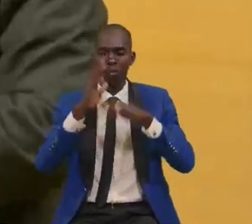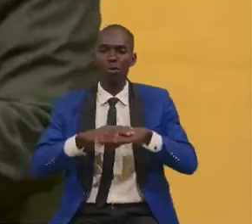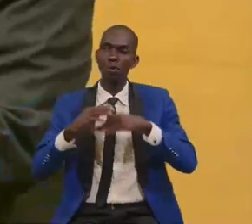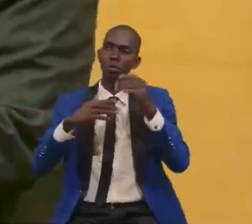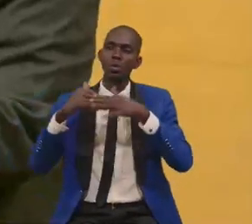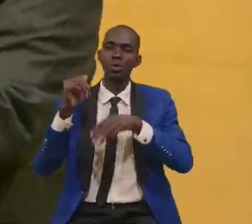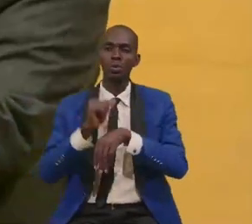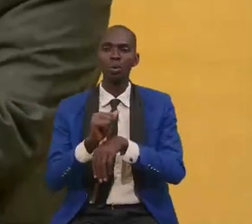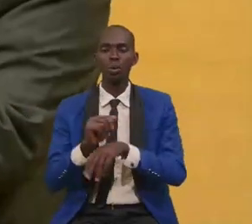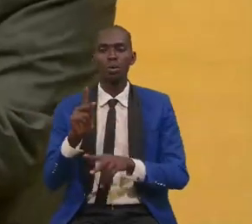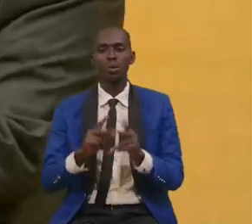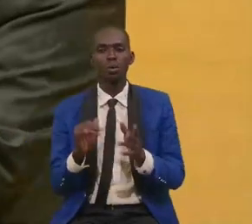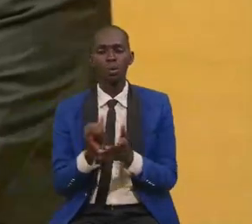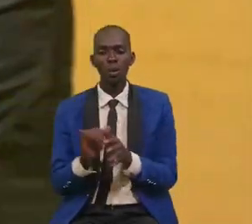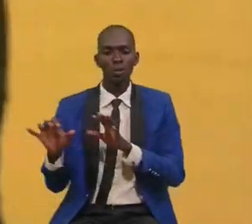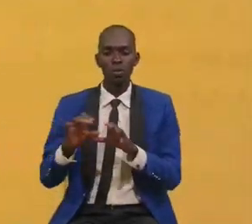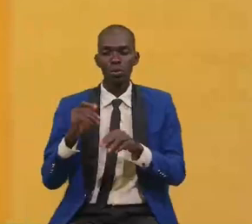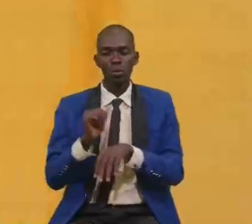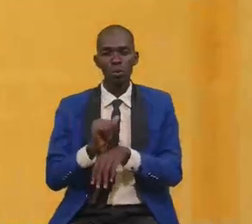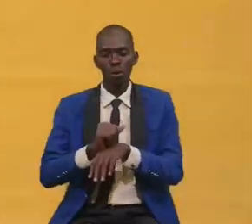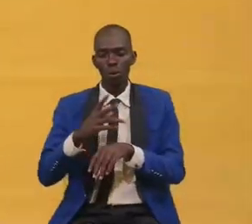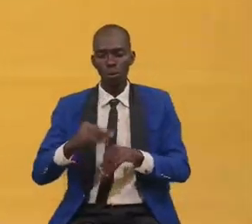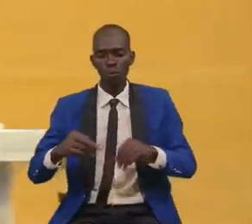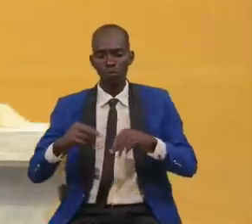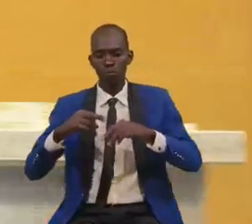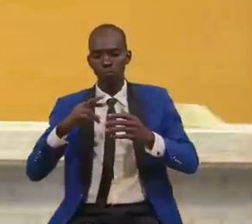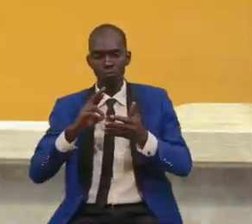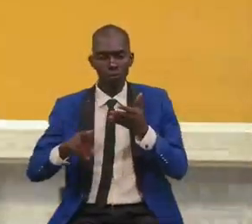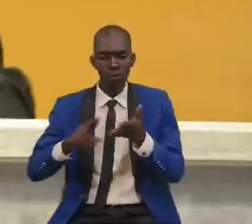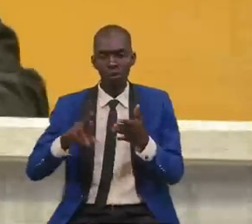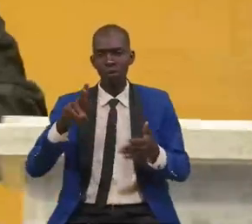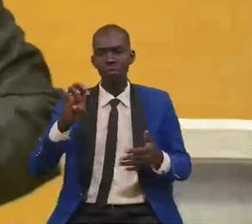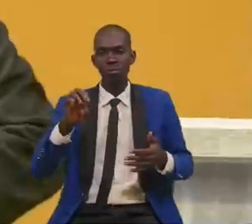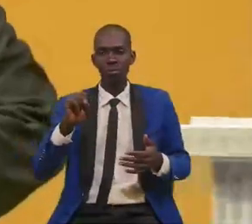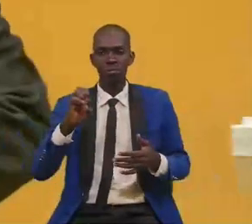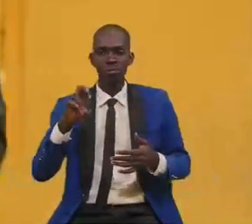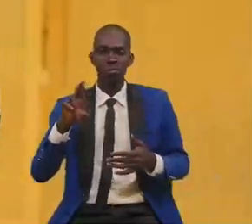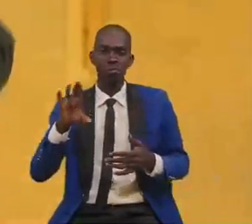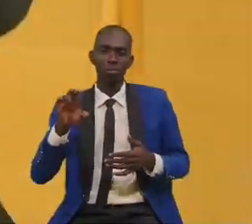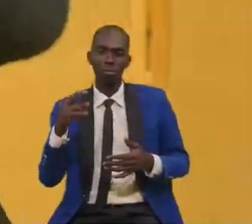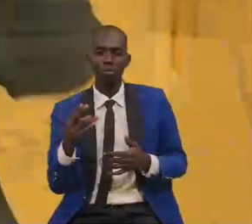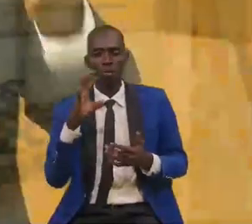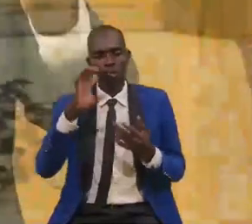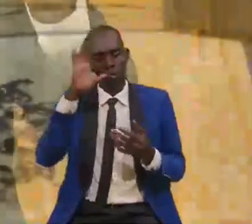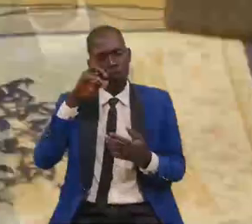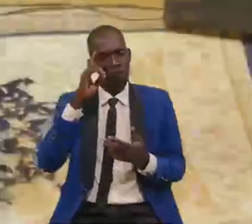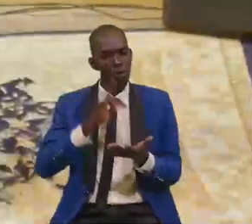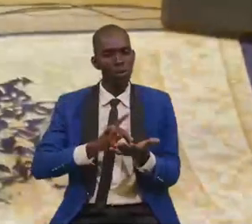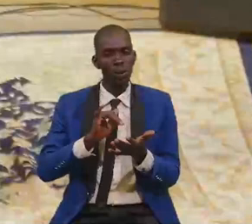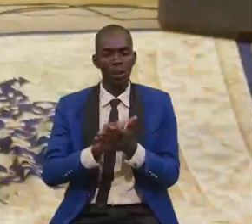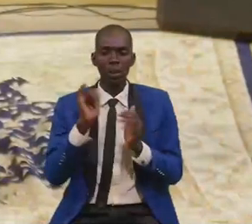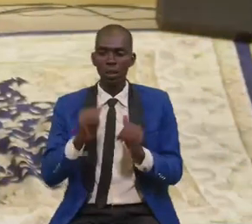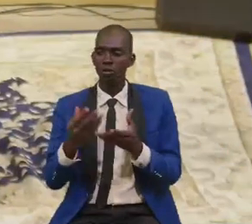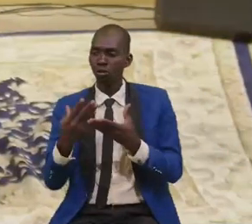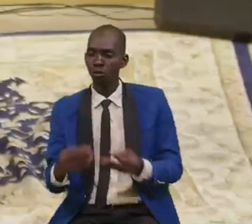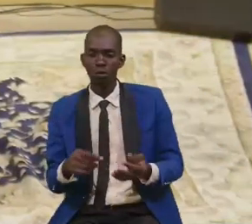ceux qui font les recherches et qui veulent découvrir les vaccins pour telle maladie, leur pensée,